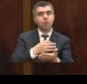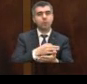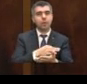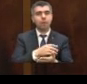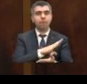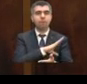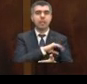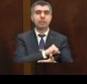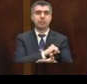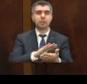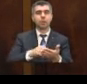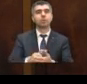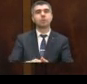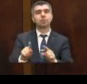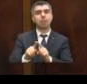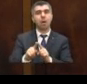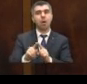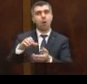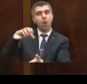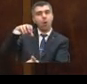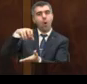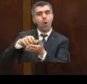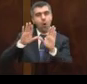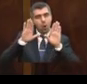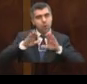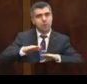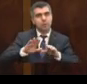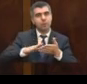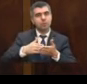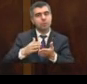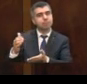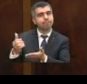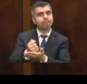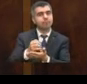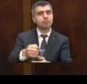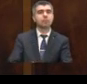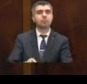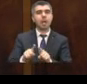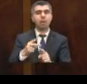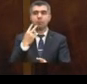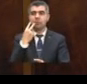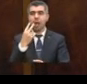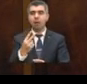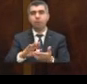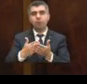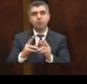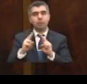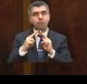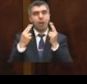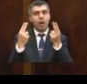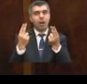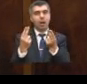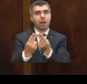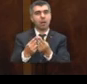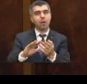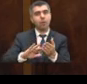السوري وتهويد القدس وحصار غزة. أمام تفرج العالم وتواطئه وتشرذم